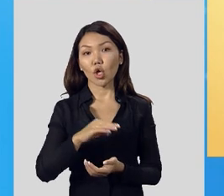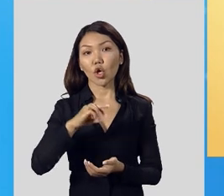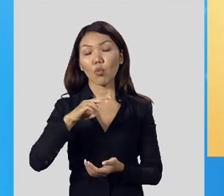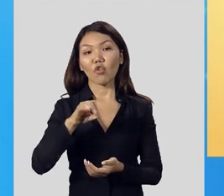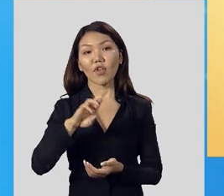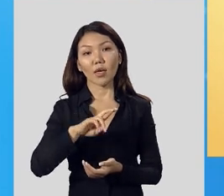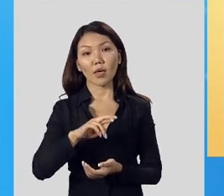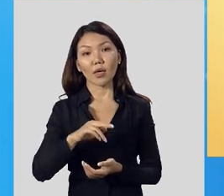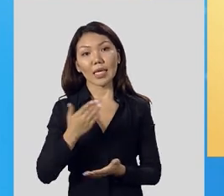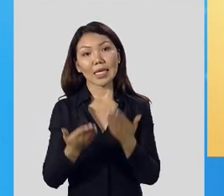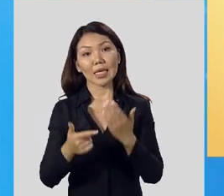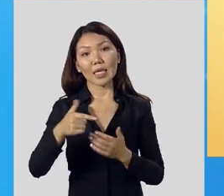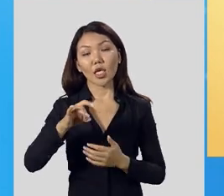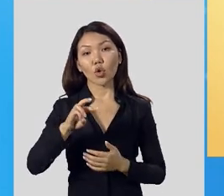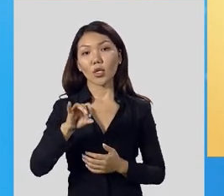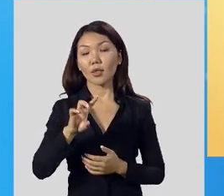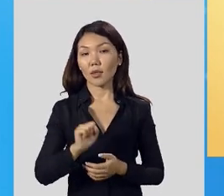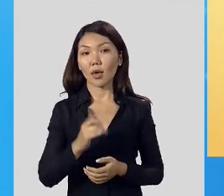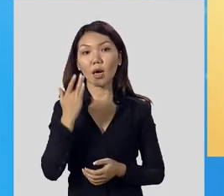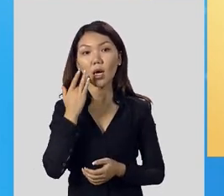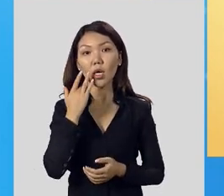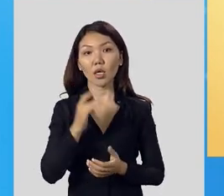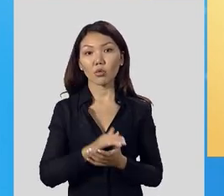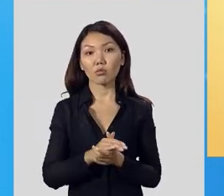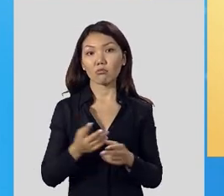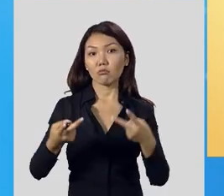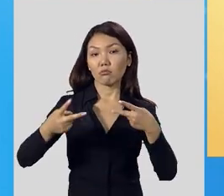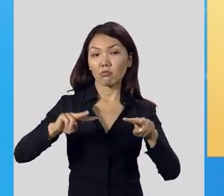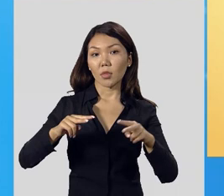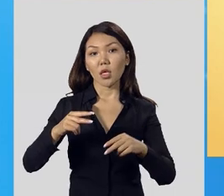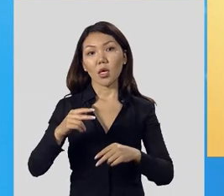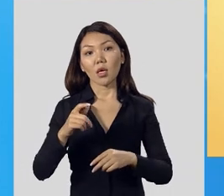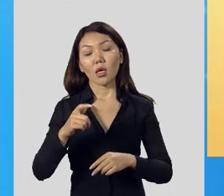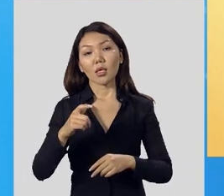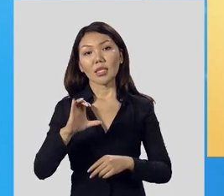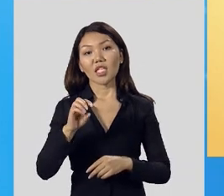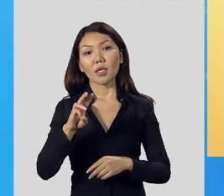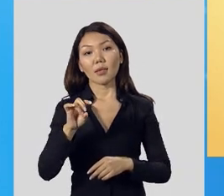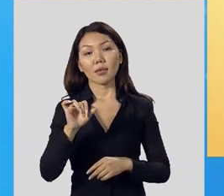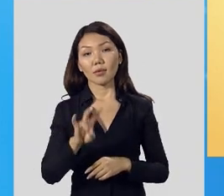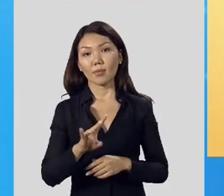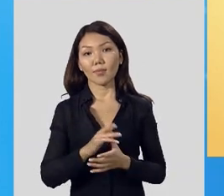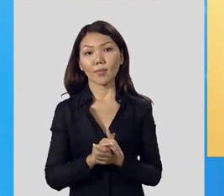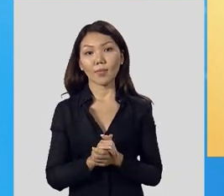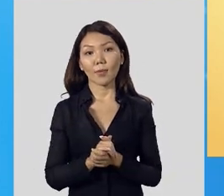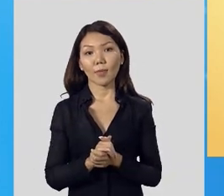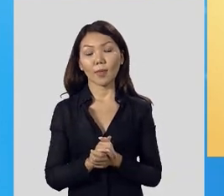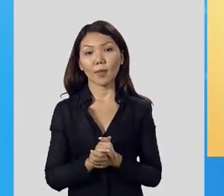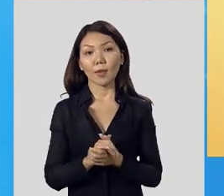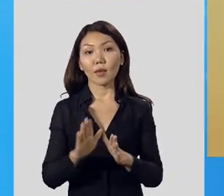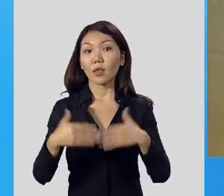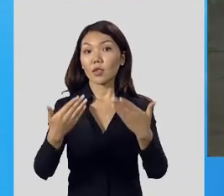героина, которые подстраиваются под гормон серотонин и приносят человеку